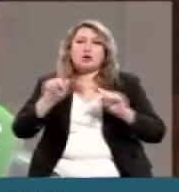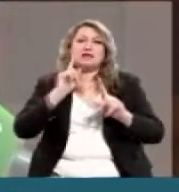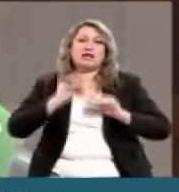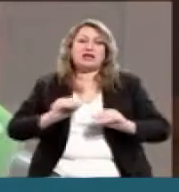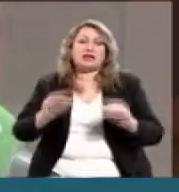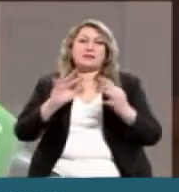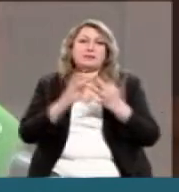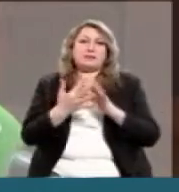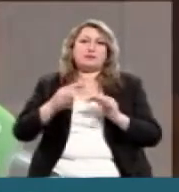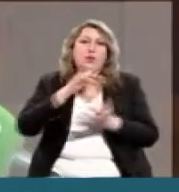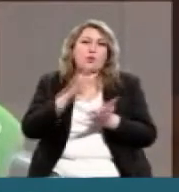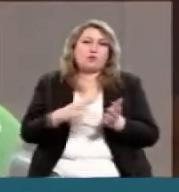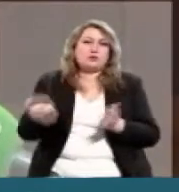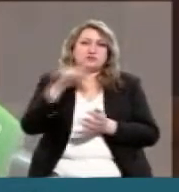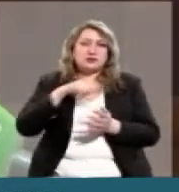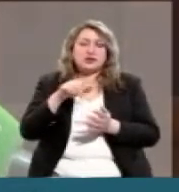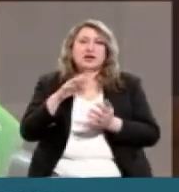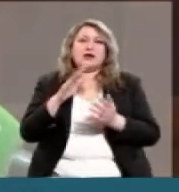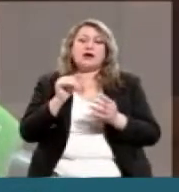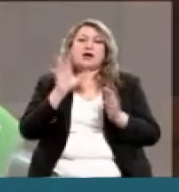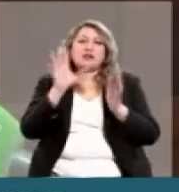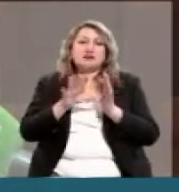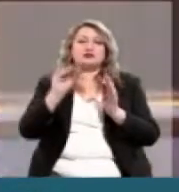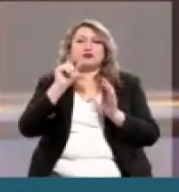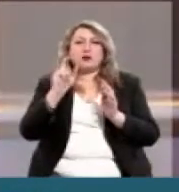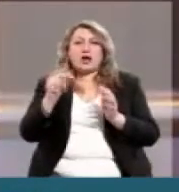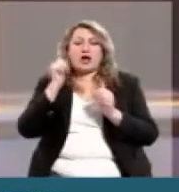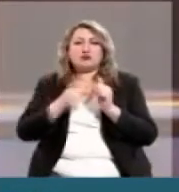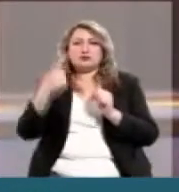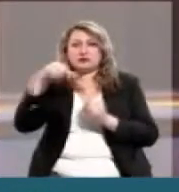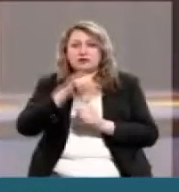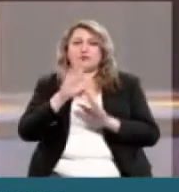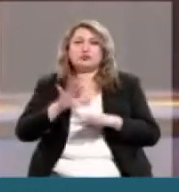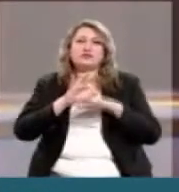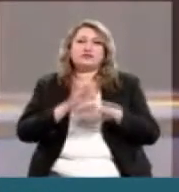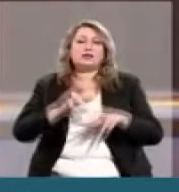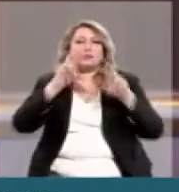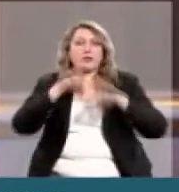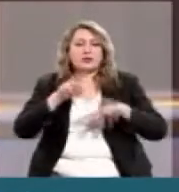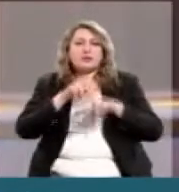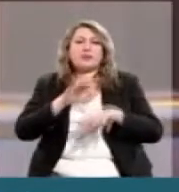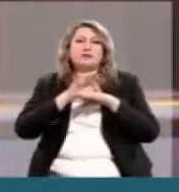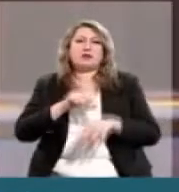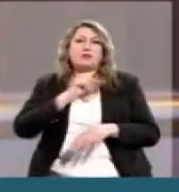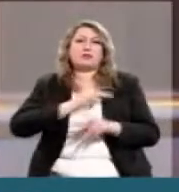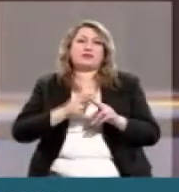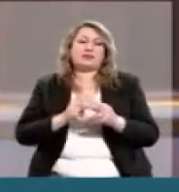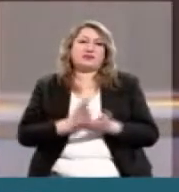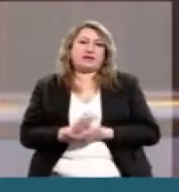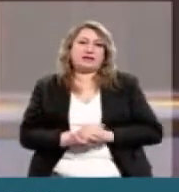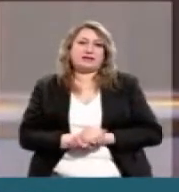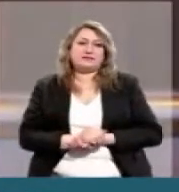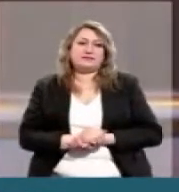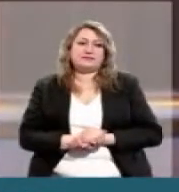озеленения населенных пунктов области. Управление энергетики и ЖКХ на еженедельной основе будет вести мониторинг проводимой работы в данном